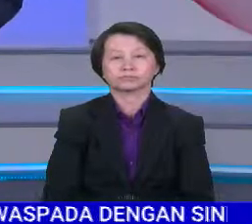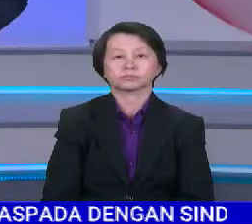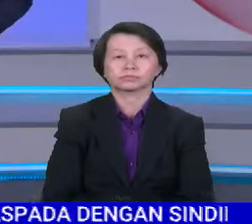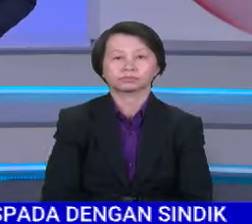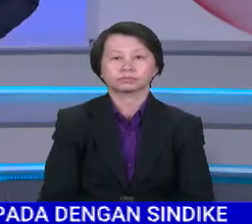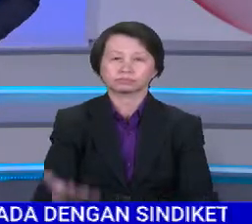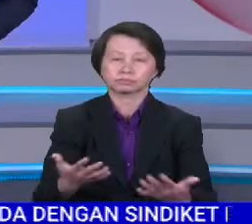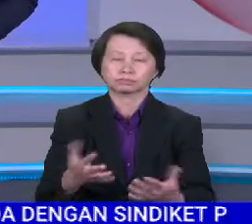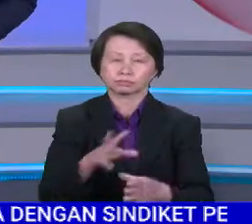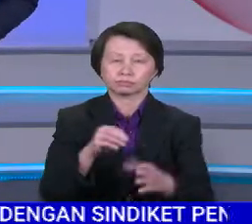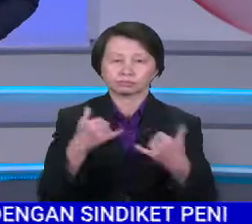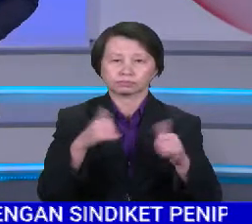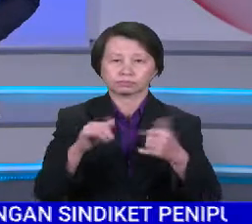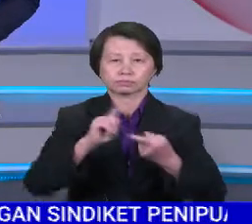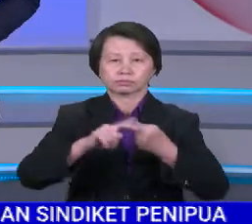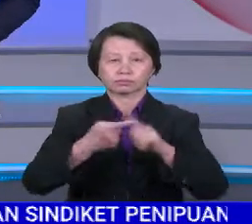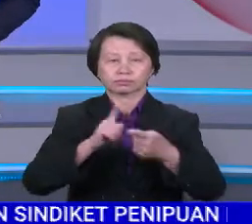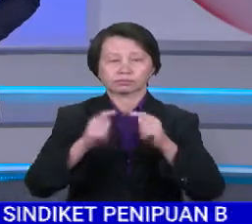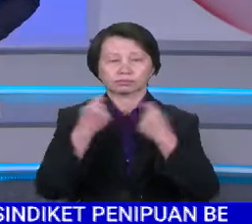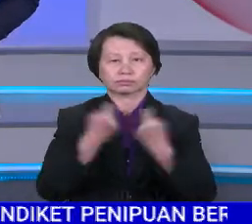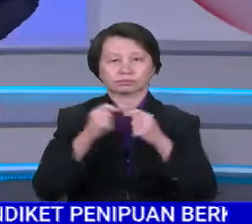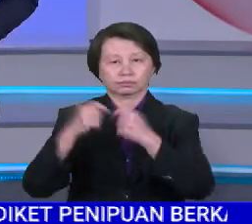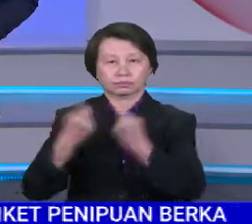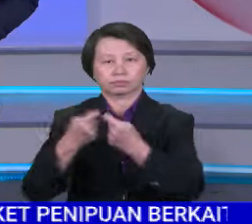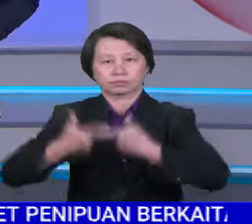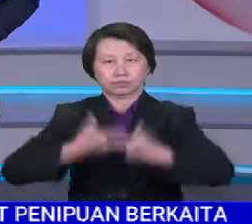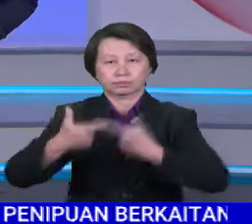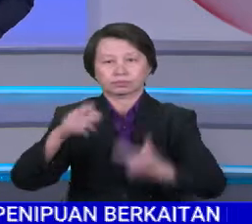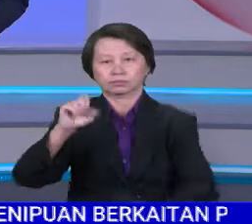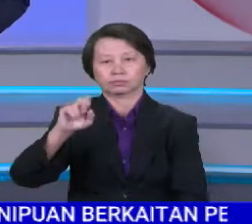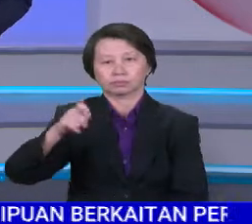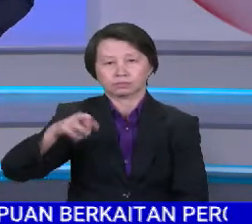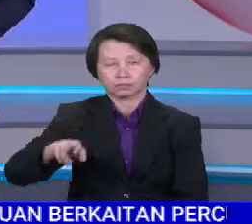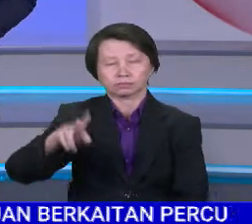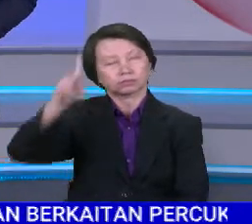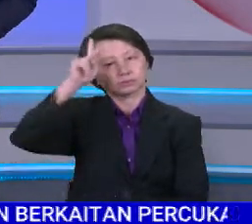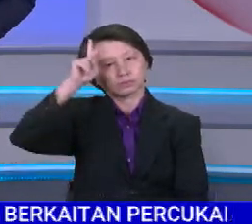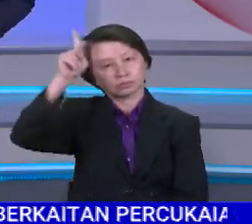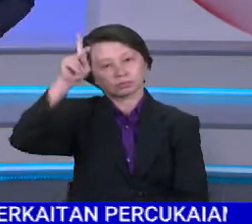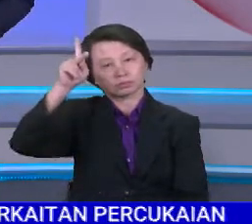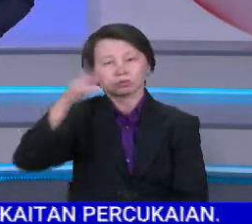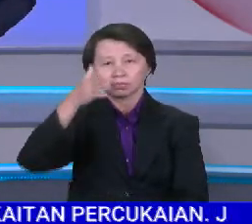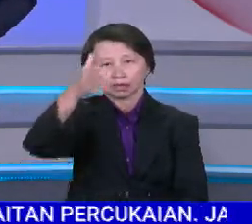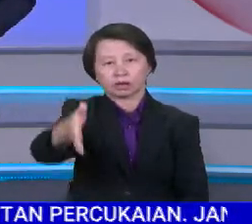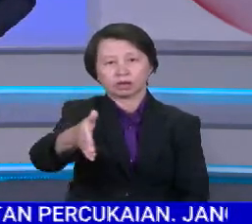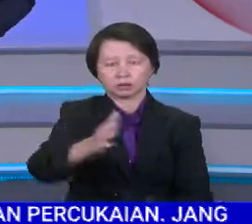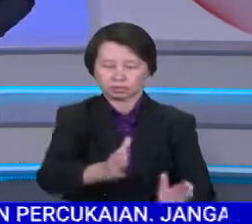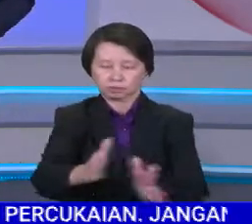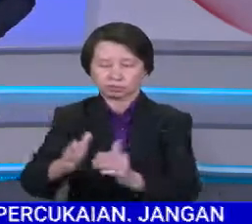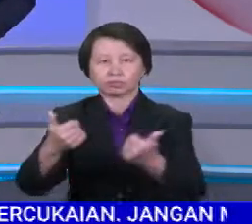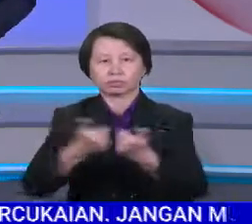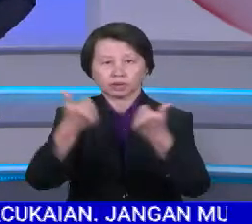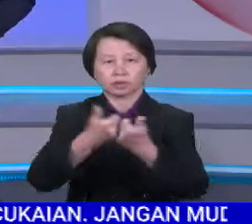Baik, masih melibatkan aksi persahabatan pasukan-pasukan Liga Super, Kelantan United FC KUFC bakal mengatur